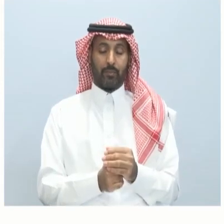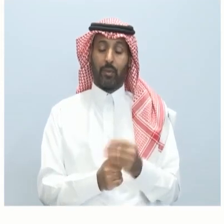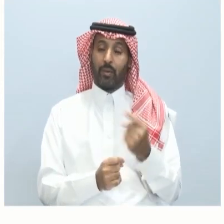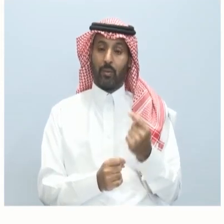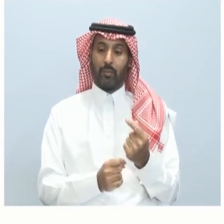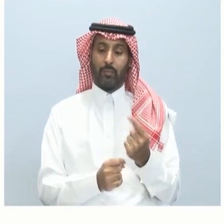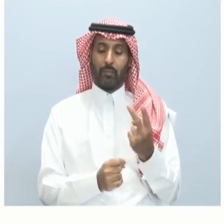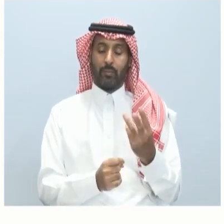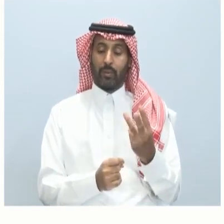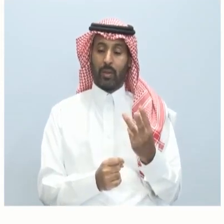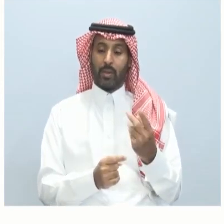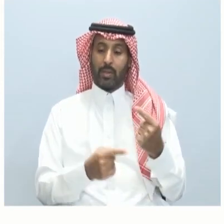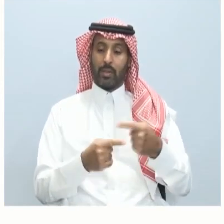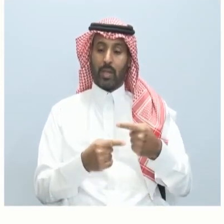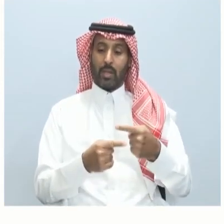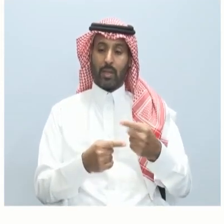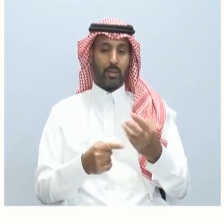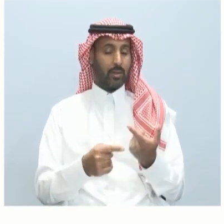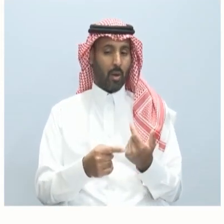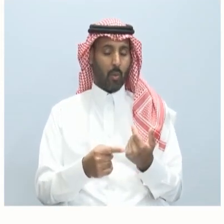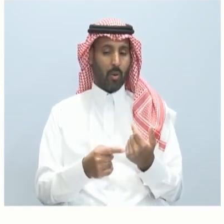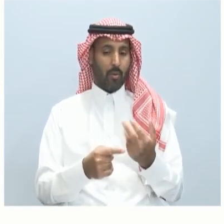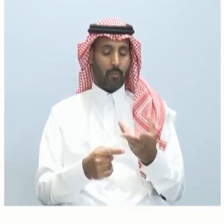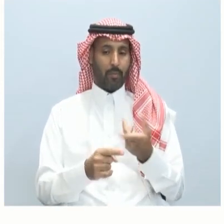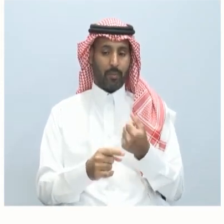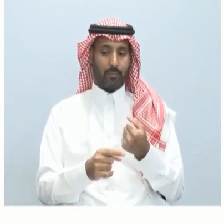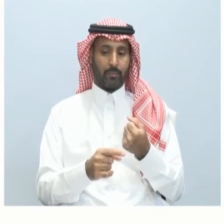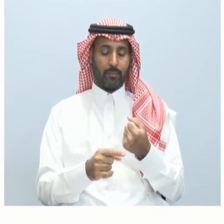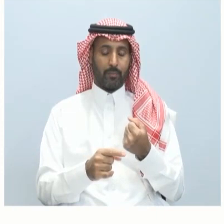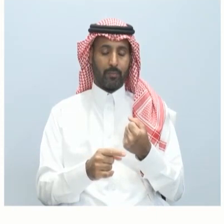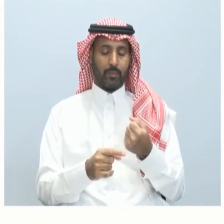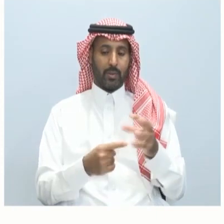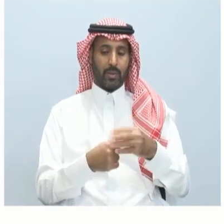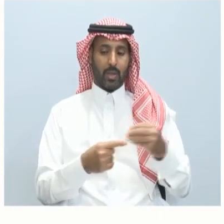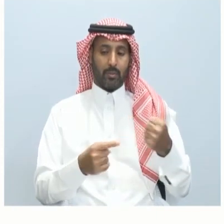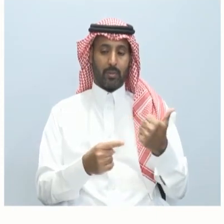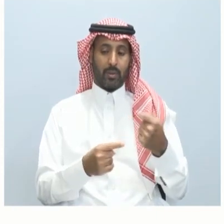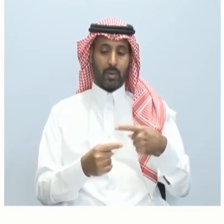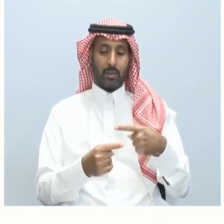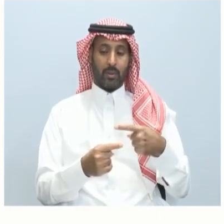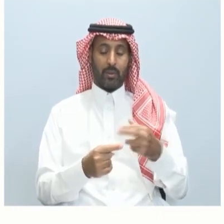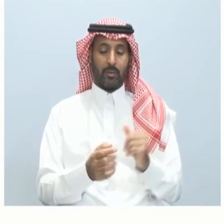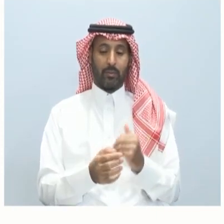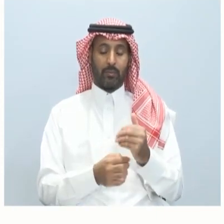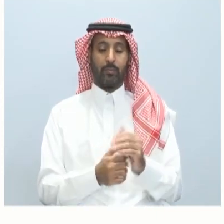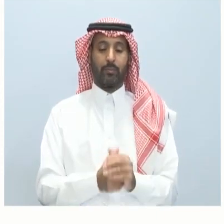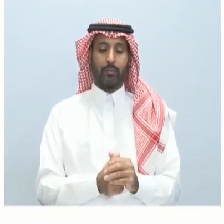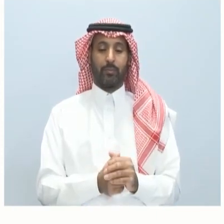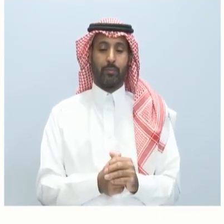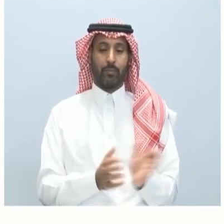3 هو يعني يساوي هذه يساوي سالب 16 الناتج سالب